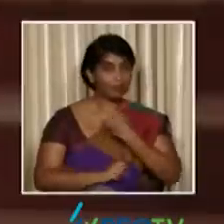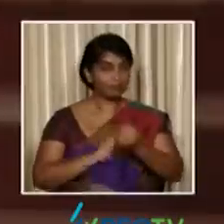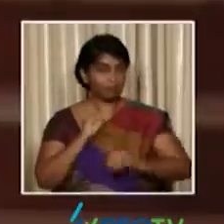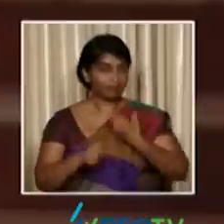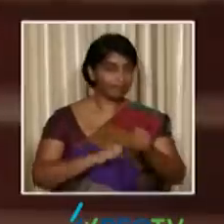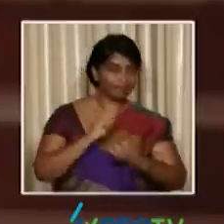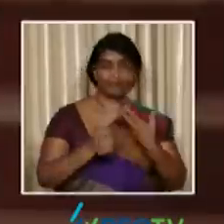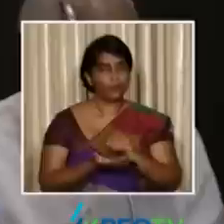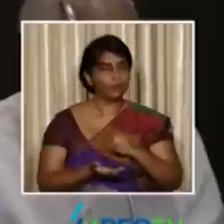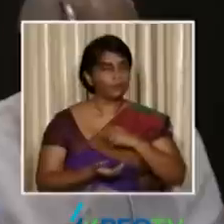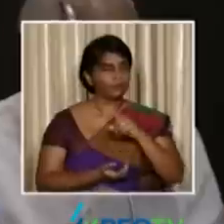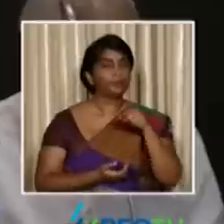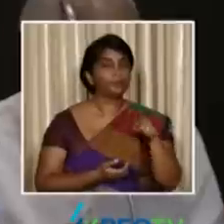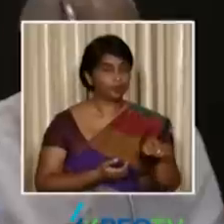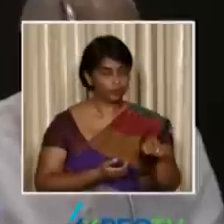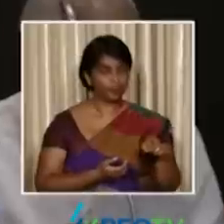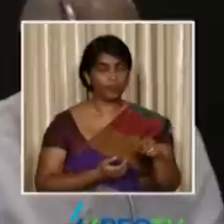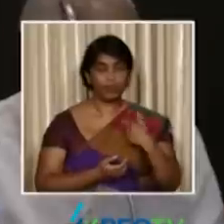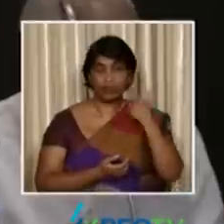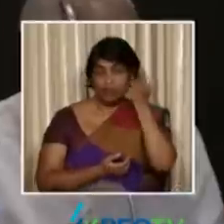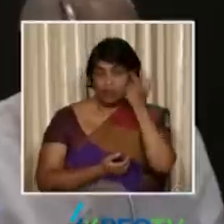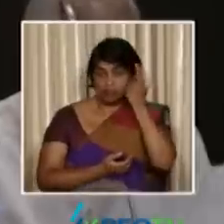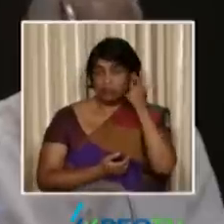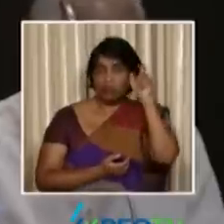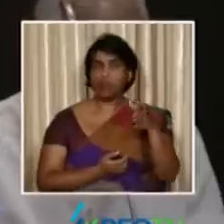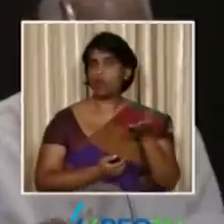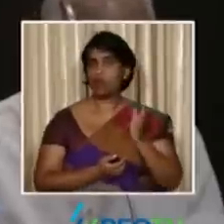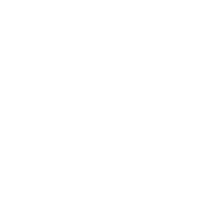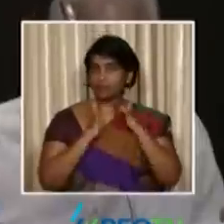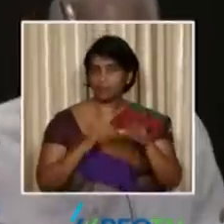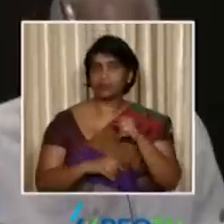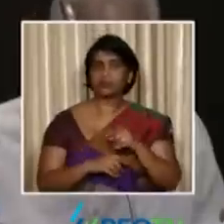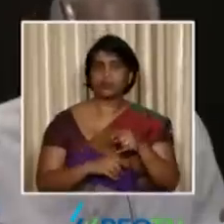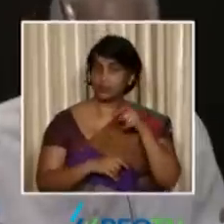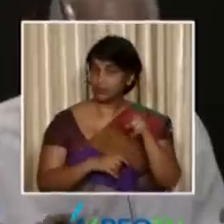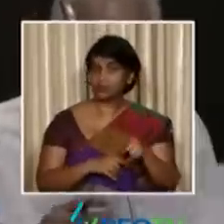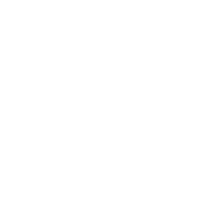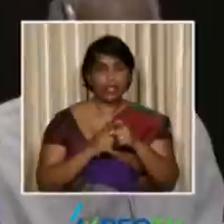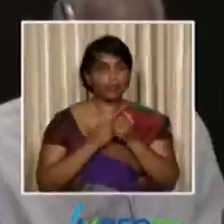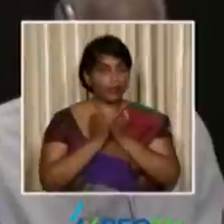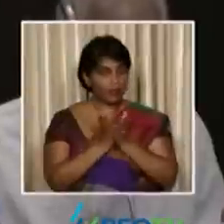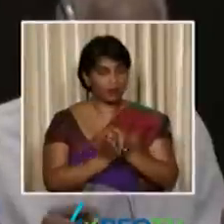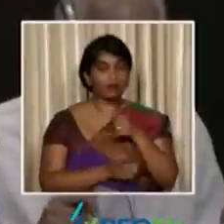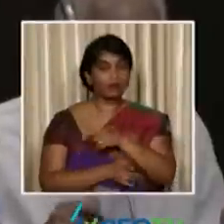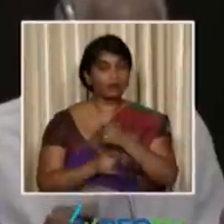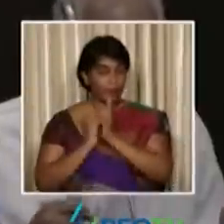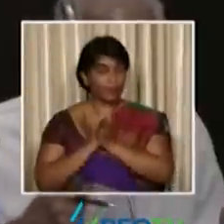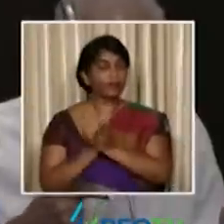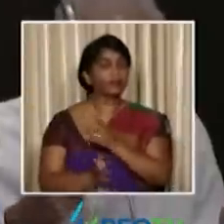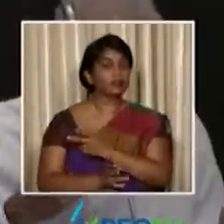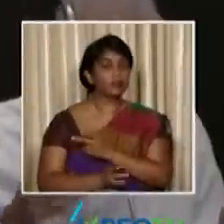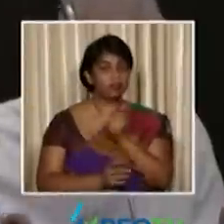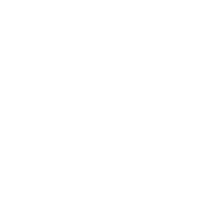කර ඉන්න එහෙම ගායක් නැහැ මේකේ මහා මොලකරුවා කවුද කියලා අපි හොයන්න ඕන මේ නිව් ඩයිමන්ඩ් එකේ මේ එක්ස්ප්‍රෙස් පර්ල් එකේ